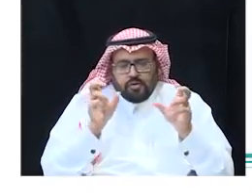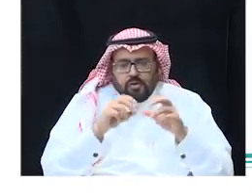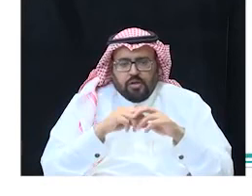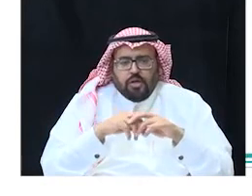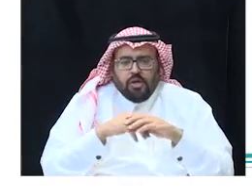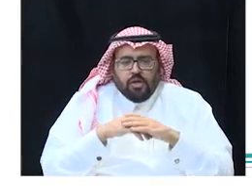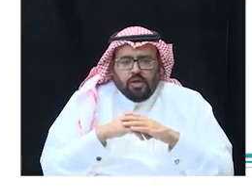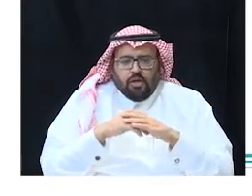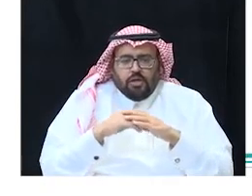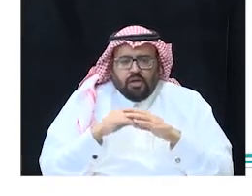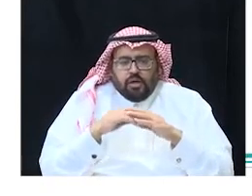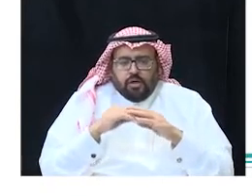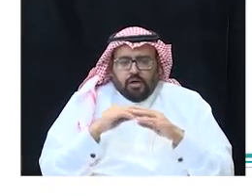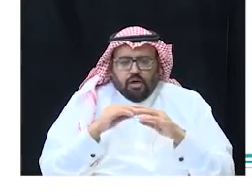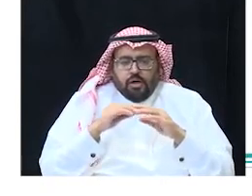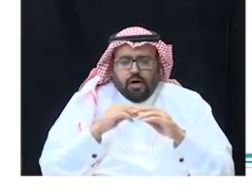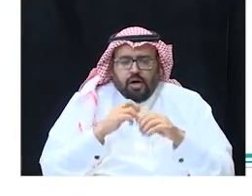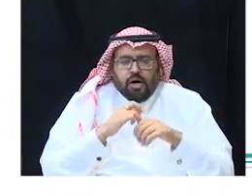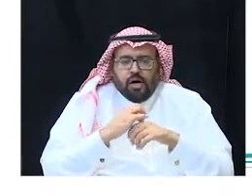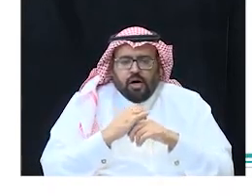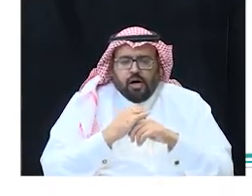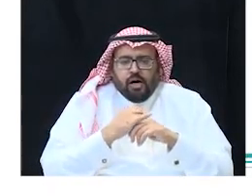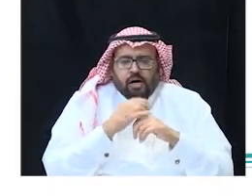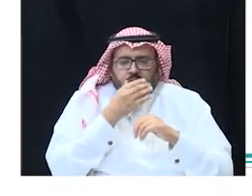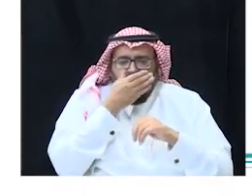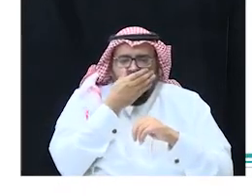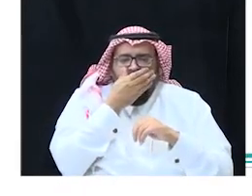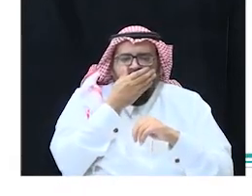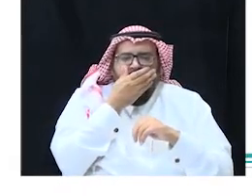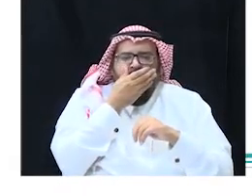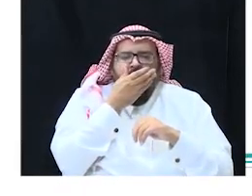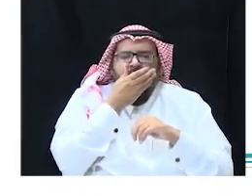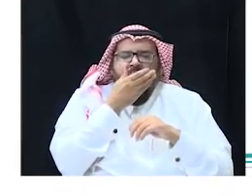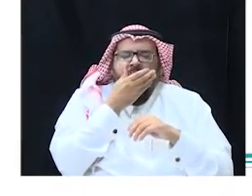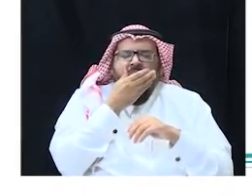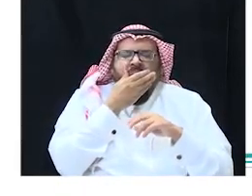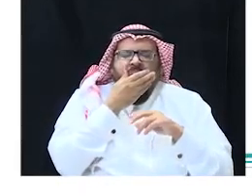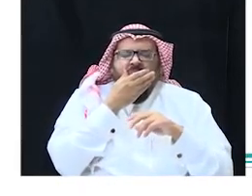أكمل كل من الجملة التالية بالكلمة المناسبة: